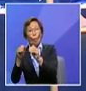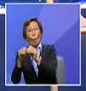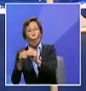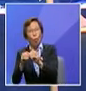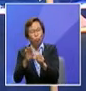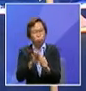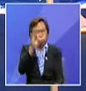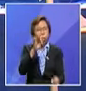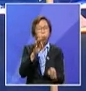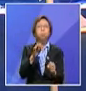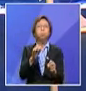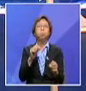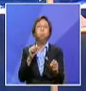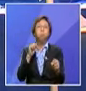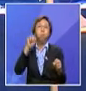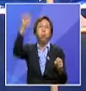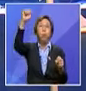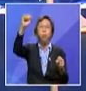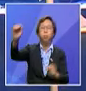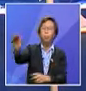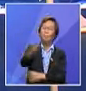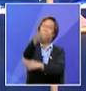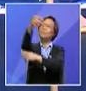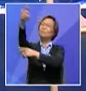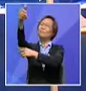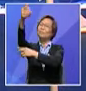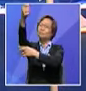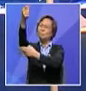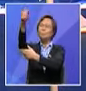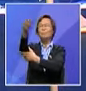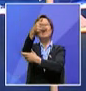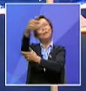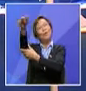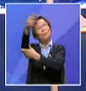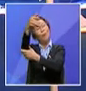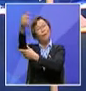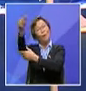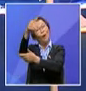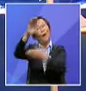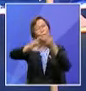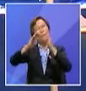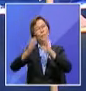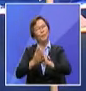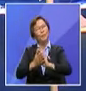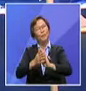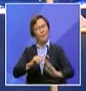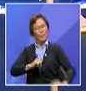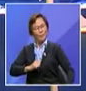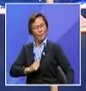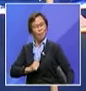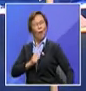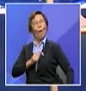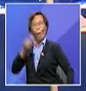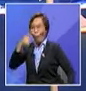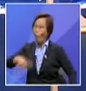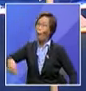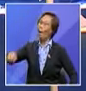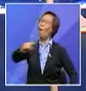ini dengan mengibarkan Jalu Gemilang yang menjadi kebanggaan